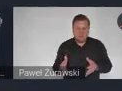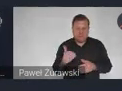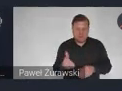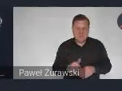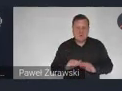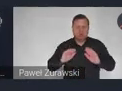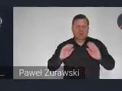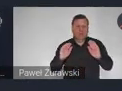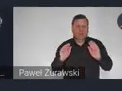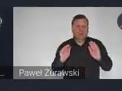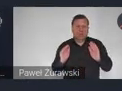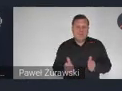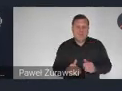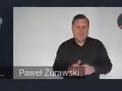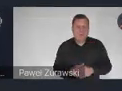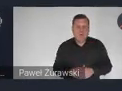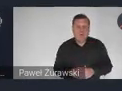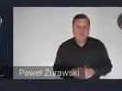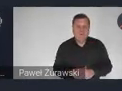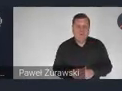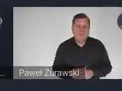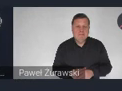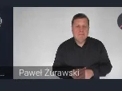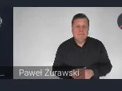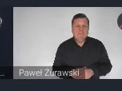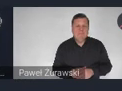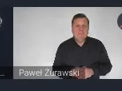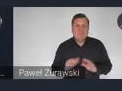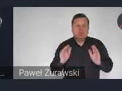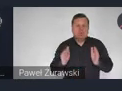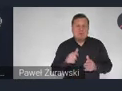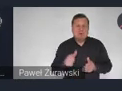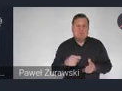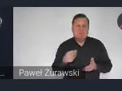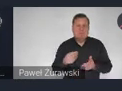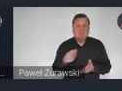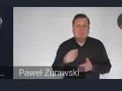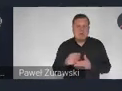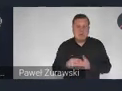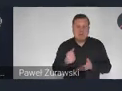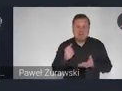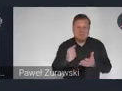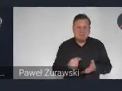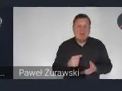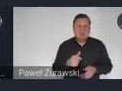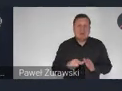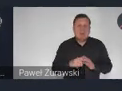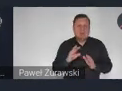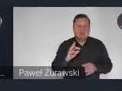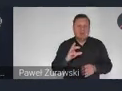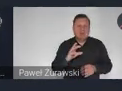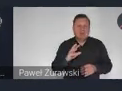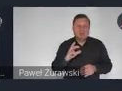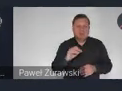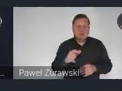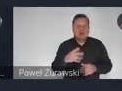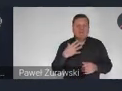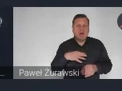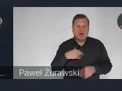najprościej będą to przede wszystkim środki trwałe lub wartości niematerialne których wartość